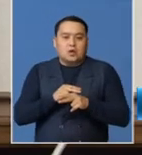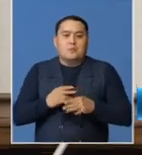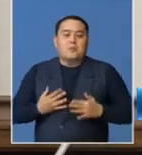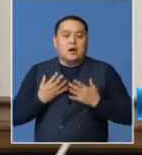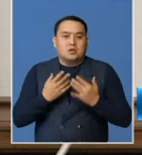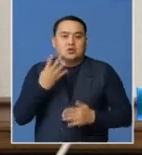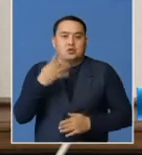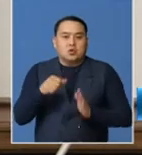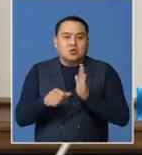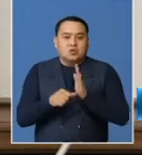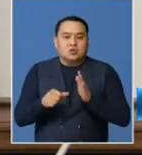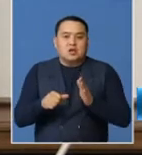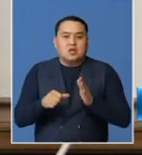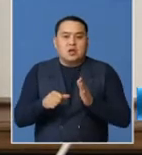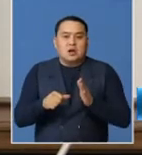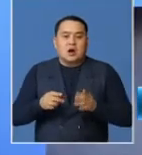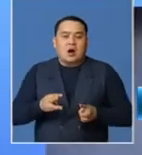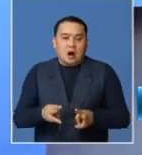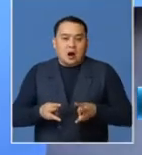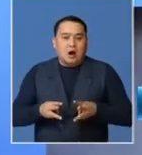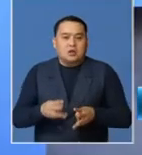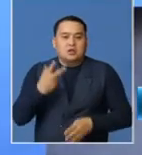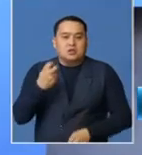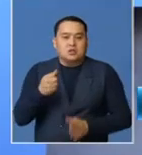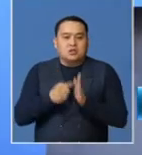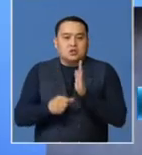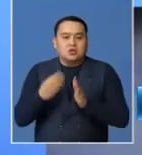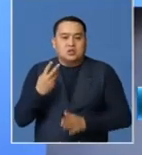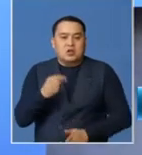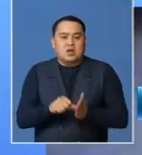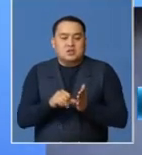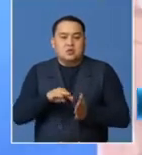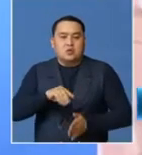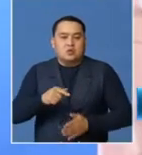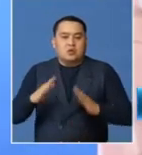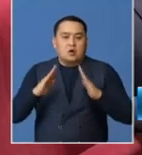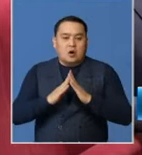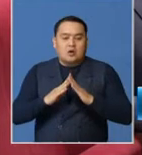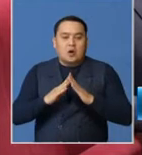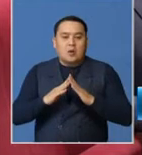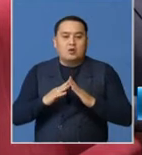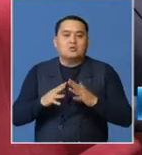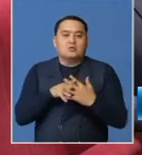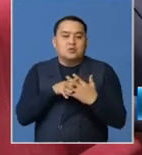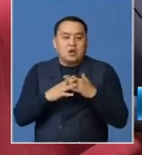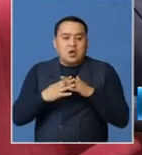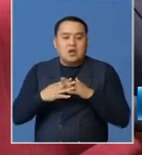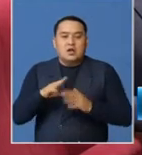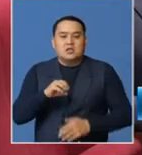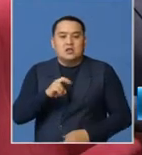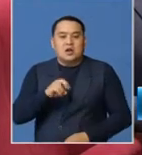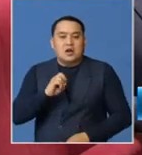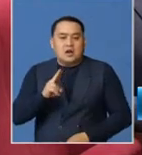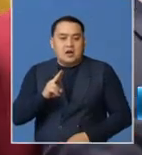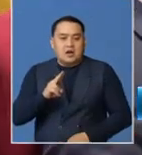потребность в 46 блочно-модульных котельных на 346 миллионов тенге для жилых домов в населенных пунктах Есик и Шелек.